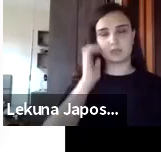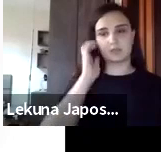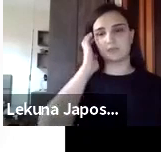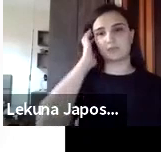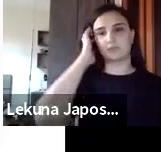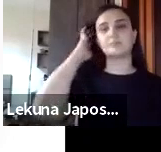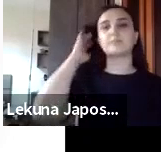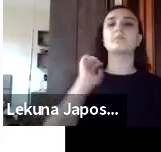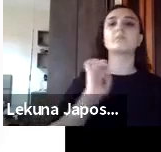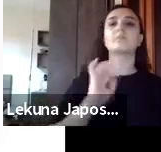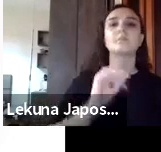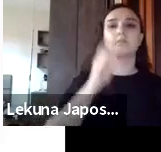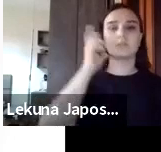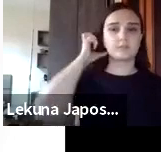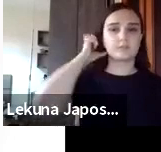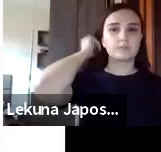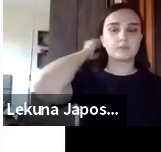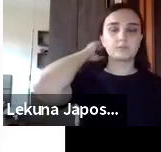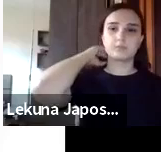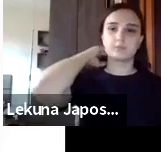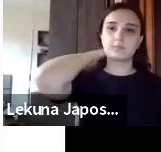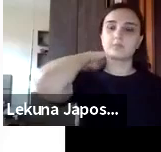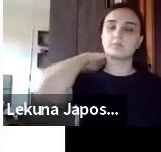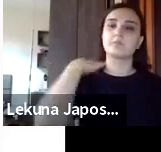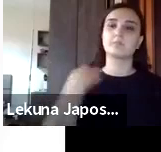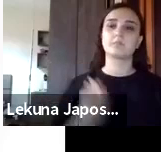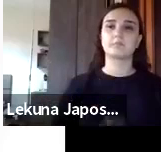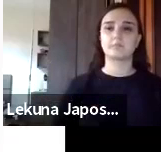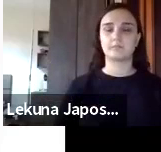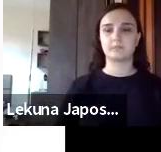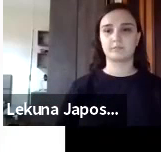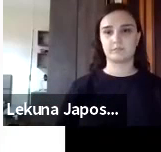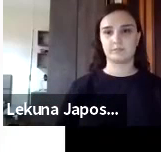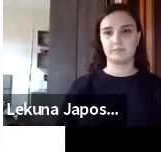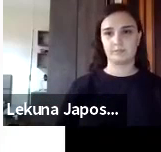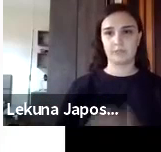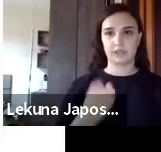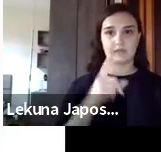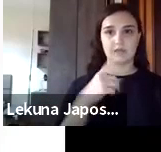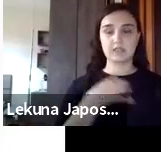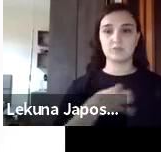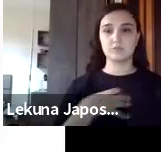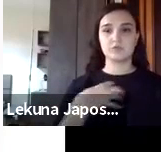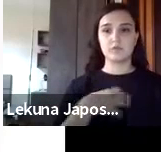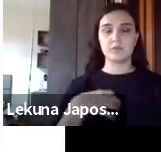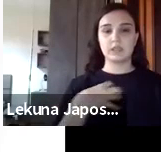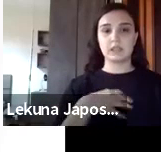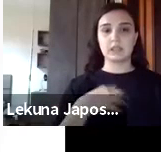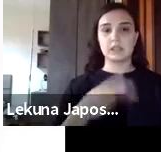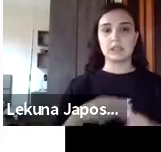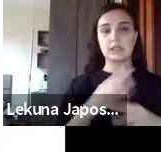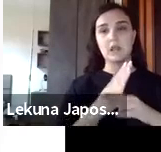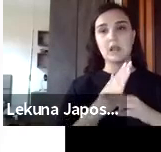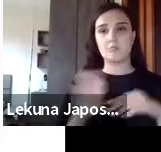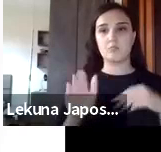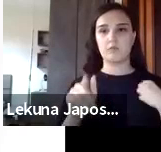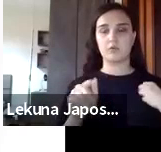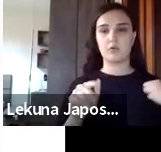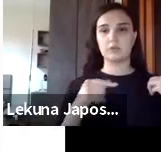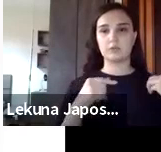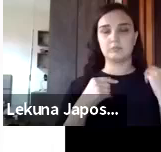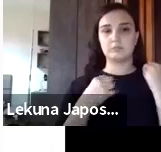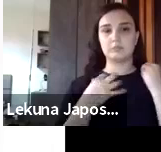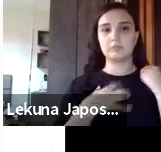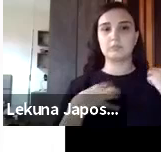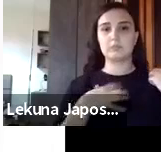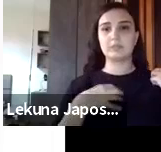კი. ვისაუბრე. კიდევ რაც ძალიან მნიშვნელოვანი არის, ეს არის გამოვყოთ პრიორიტეტები,